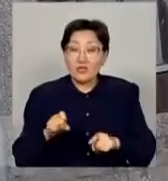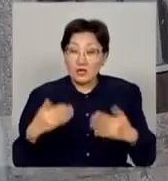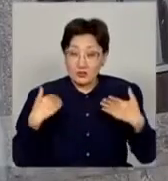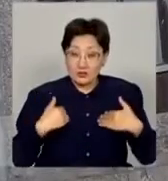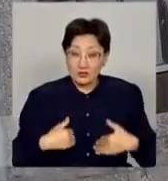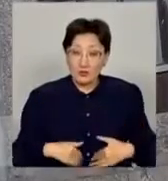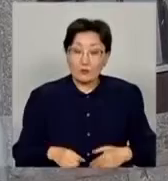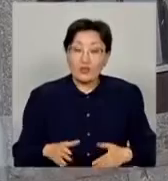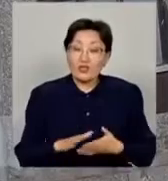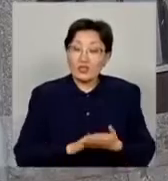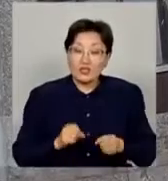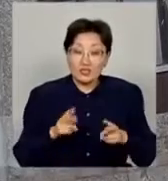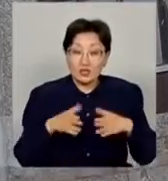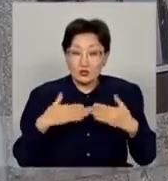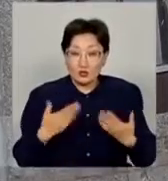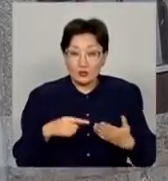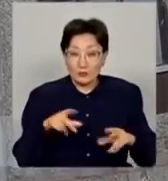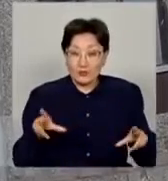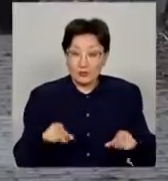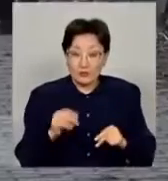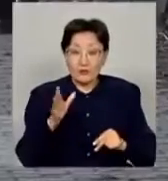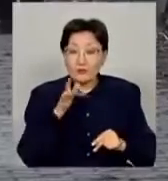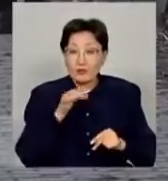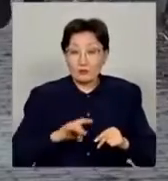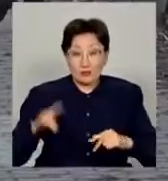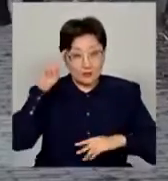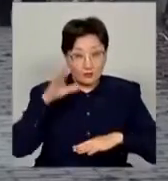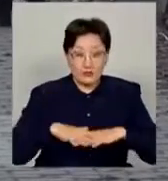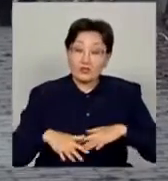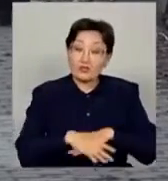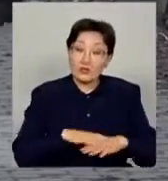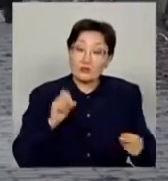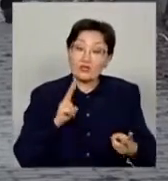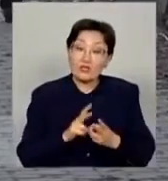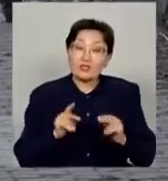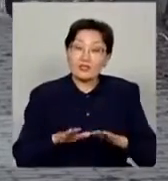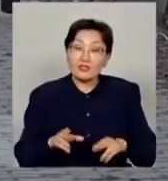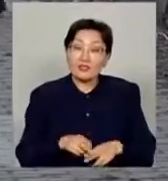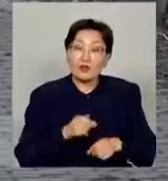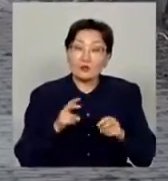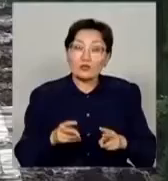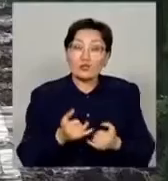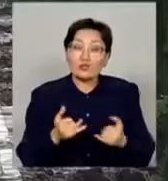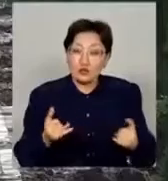денсаулығына тигізер еш зияны жоқ деп сендірді. Алдағы уақытта аудан әкімдігі халықты жинап, мұның тек қауіпсіздік үшін